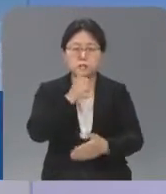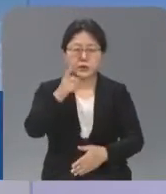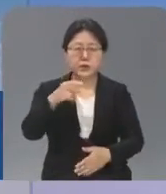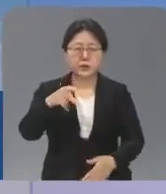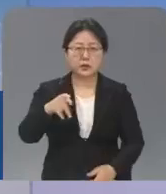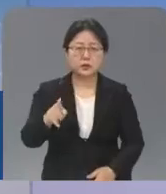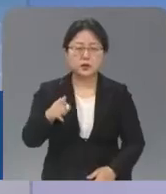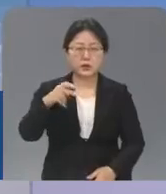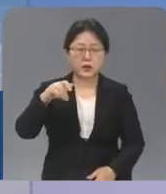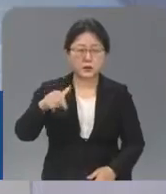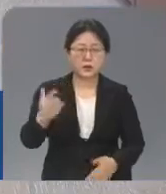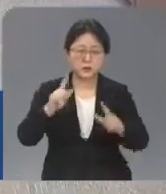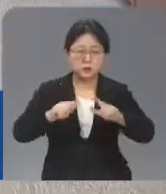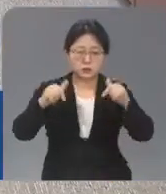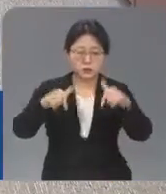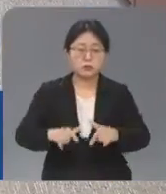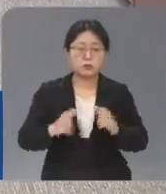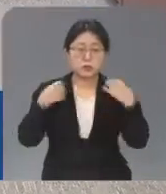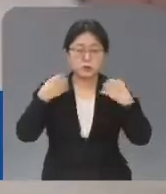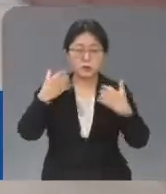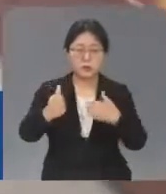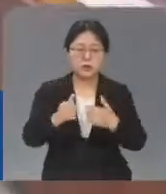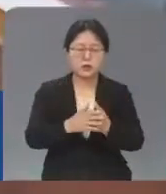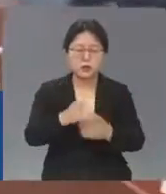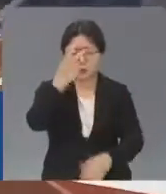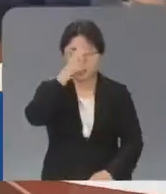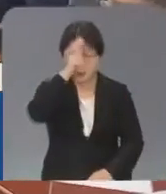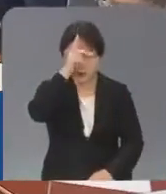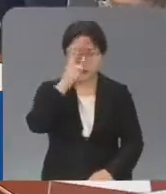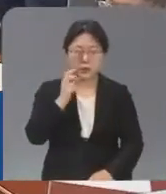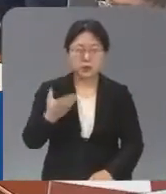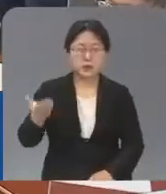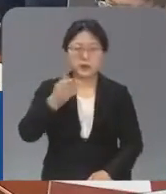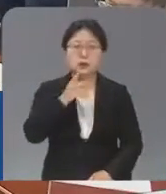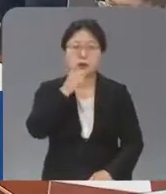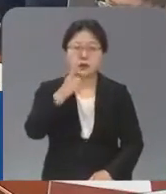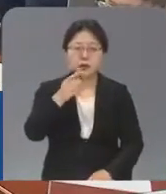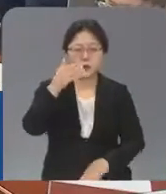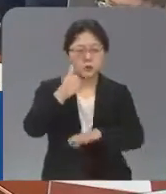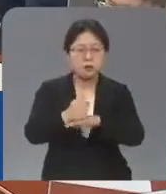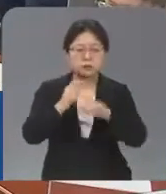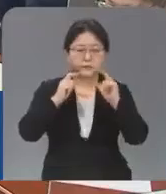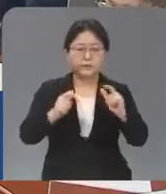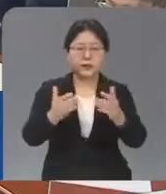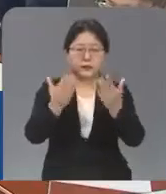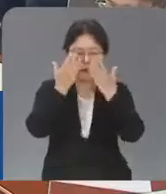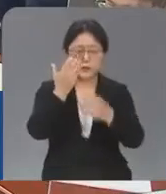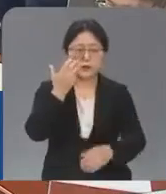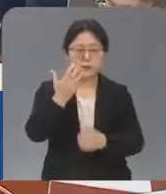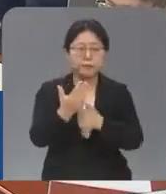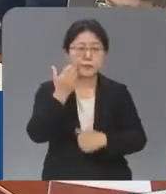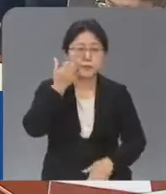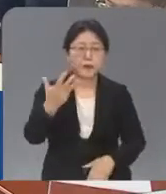불법 청탁이 이루어진 것으로 보고 조합 관계자 등을 상대로 수사를 진행하고 있습니다.